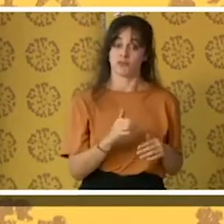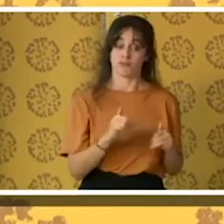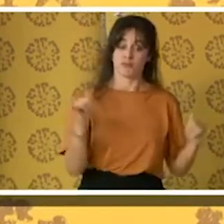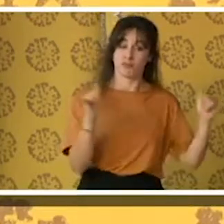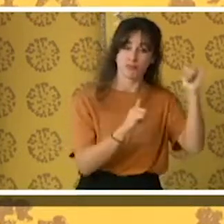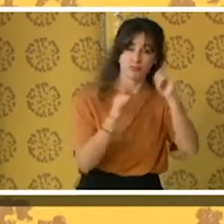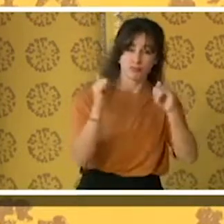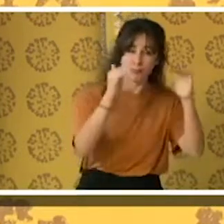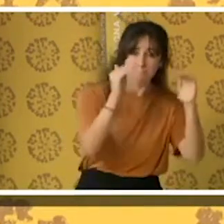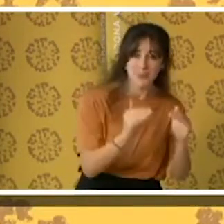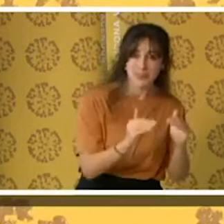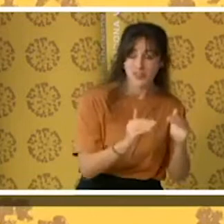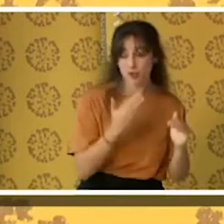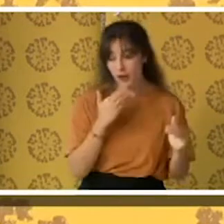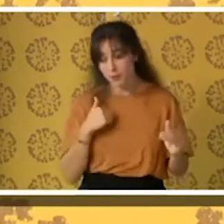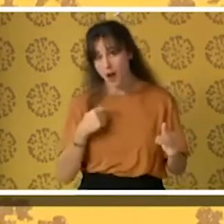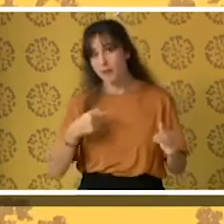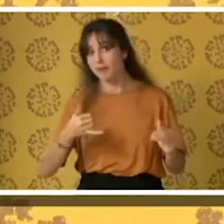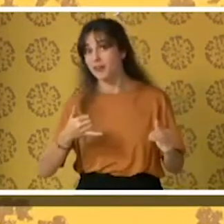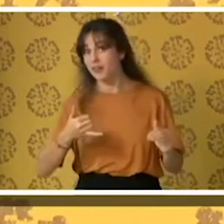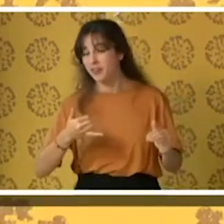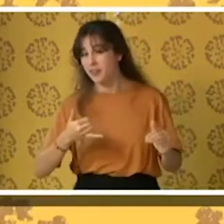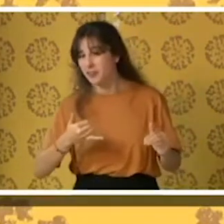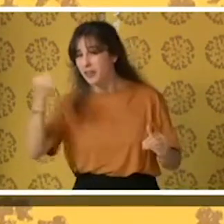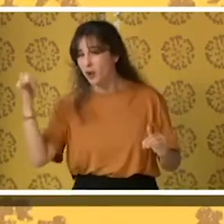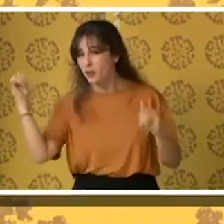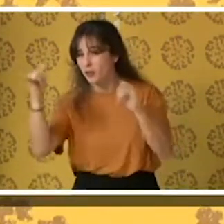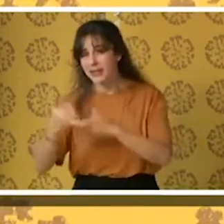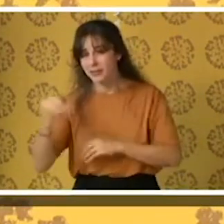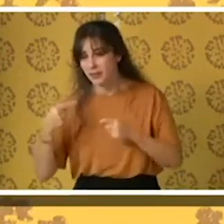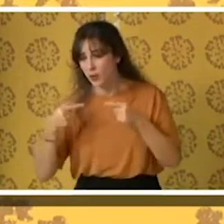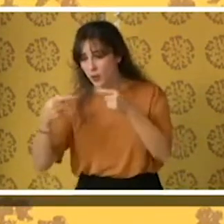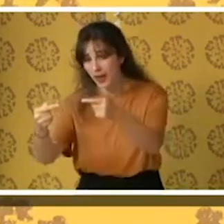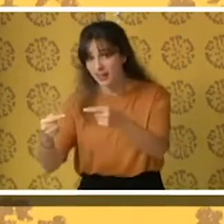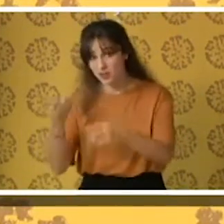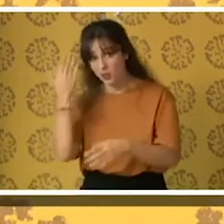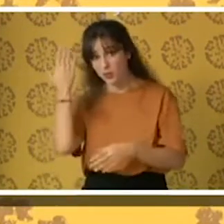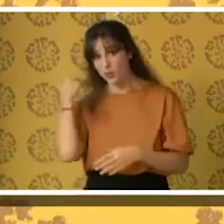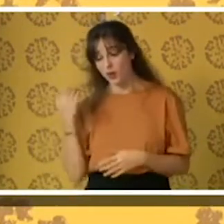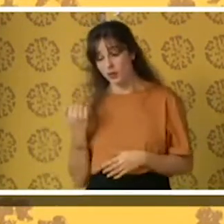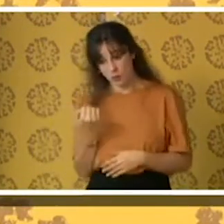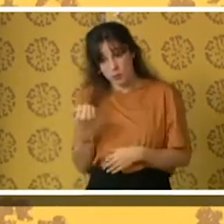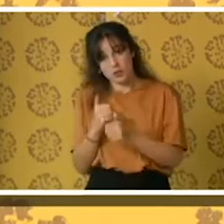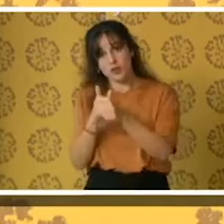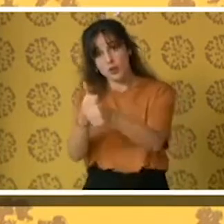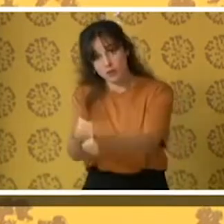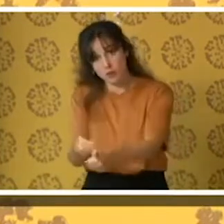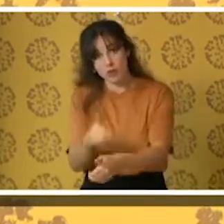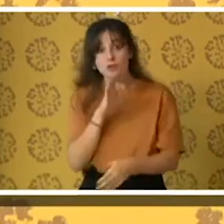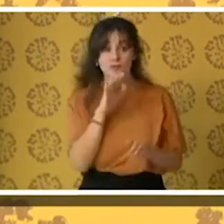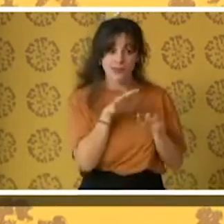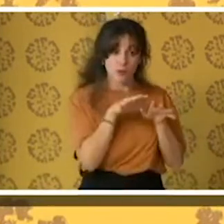Moeten we echt weer zoveel gaan vliegen? Moeten we echt weer zoveel gaan reizen? Want het heeft wel gevolgen. Dus als er ergens een infectie